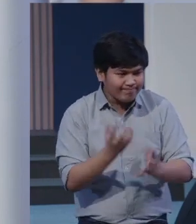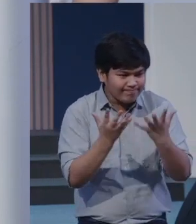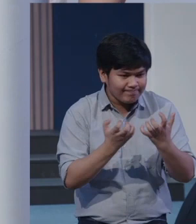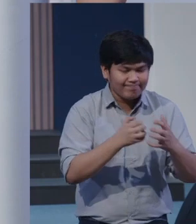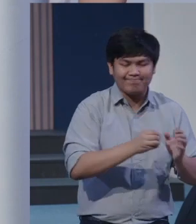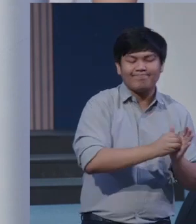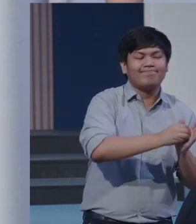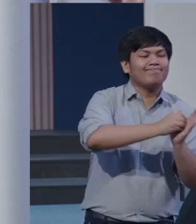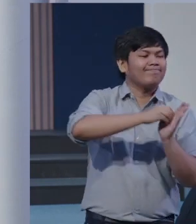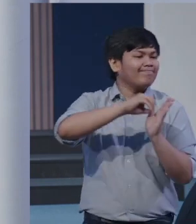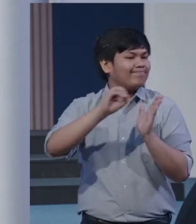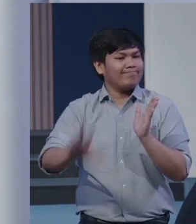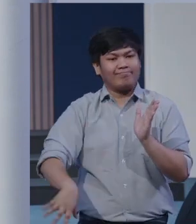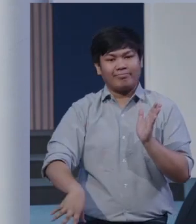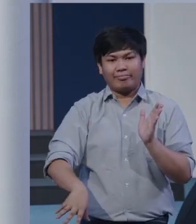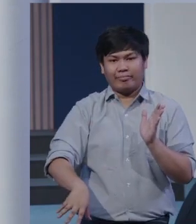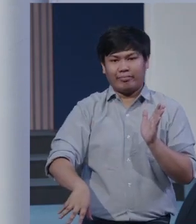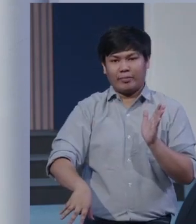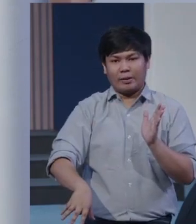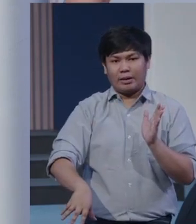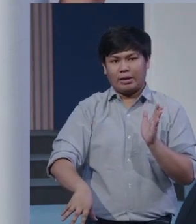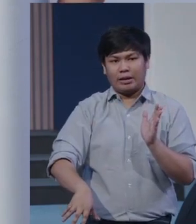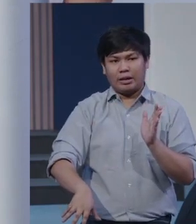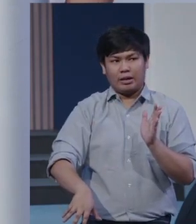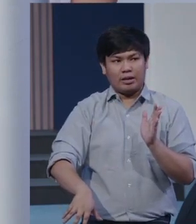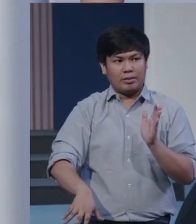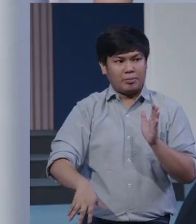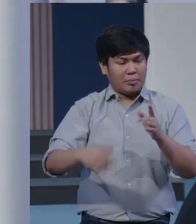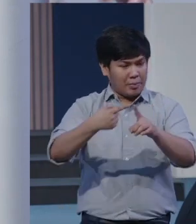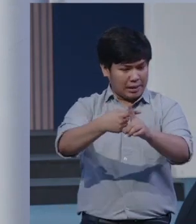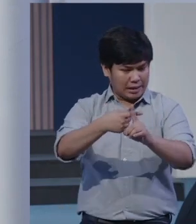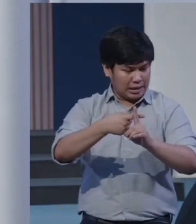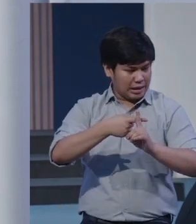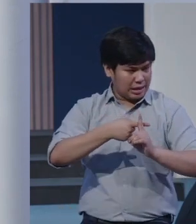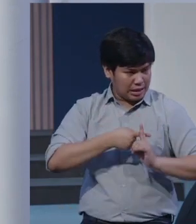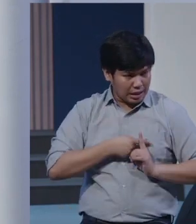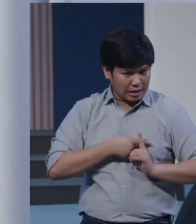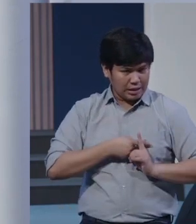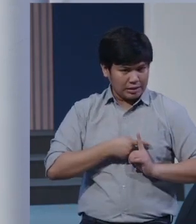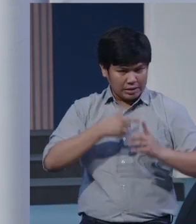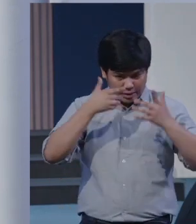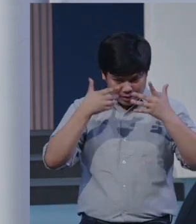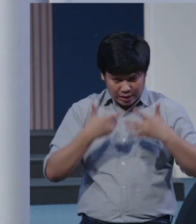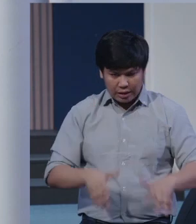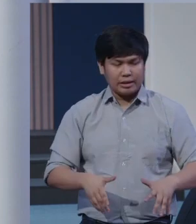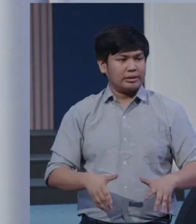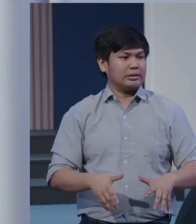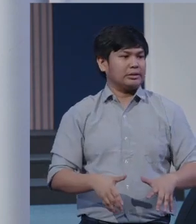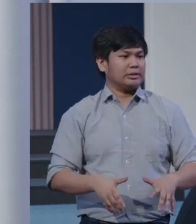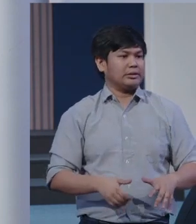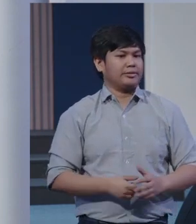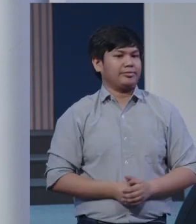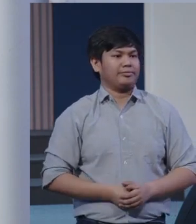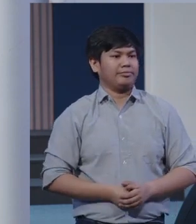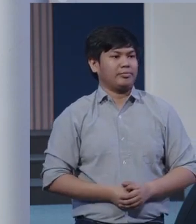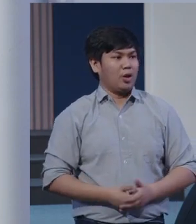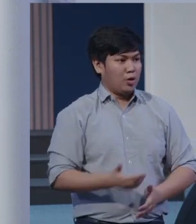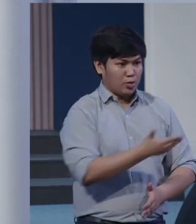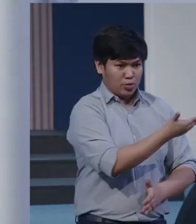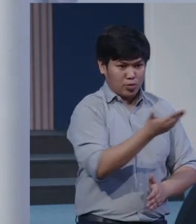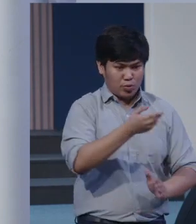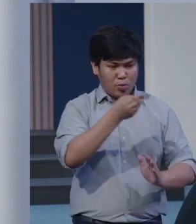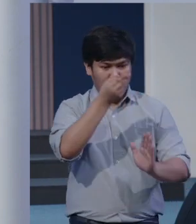pita ng laman no by the circumcision of Christ having been buried with him in